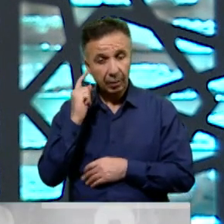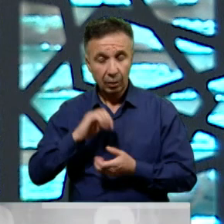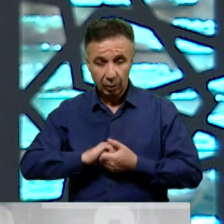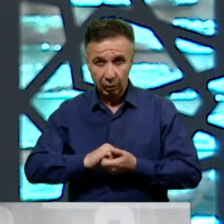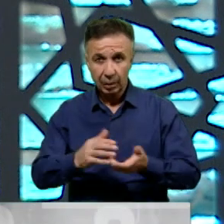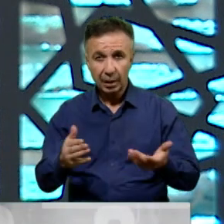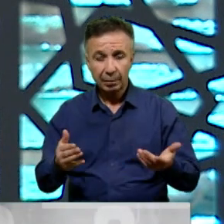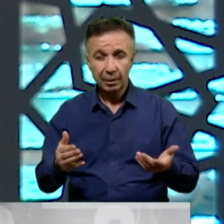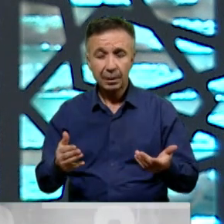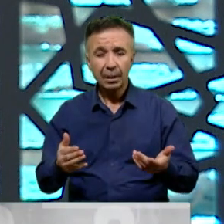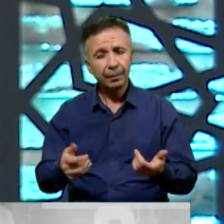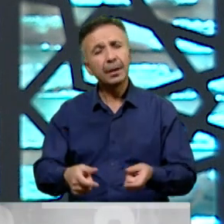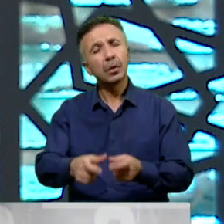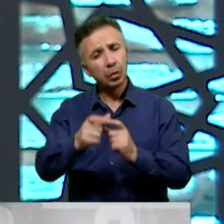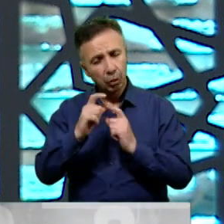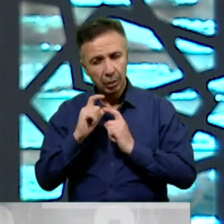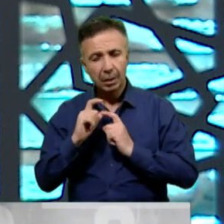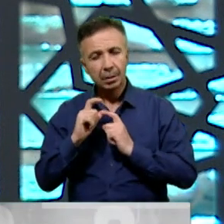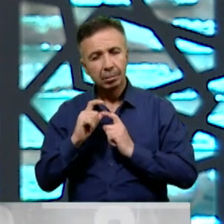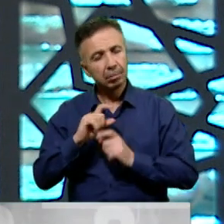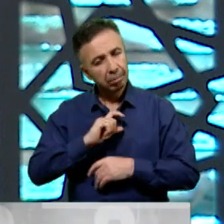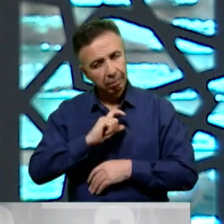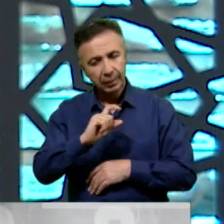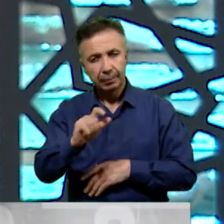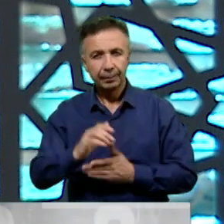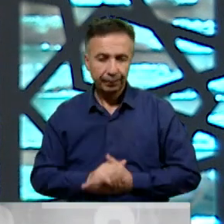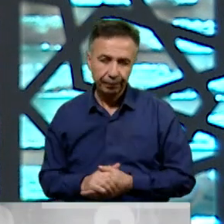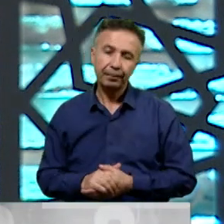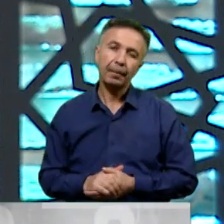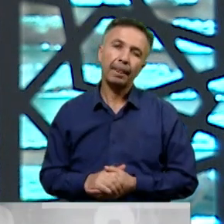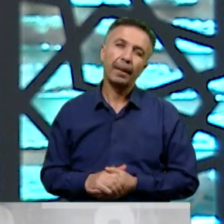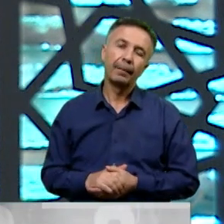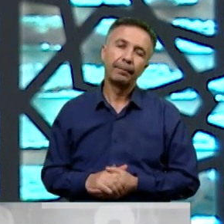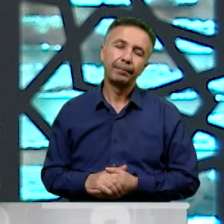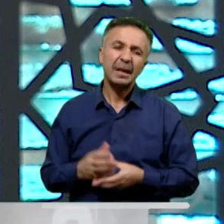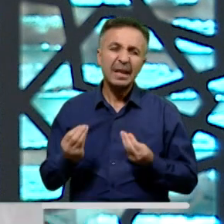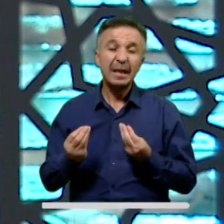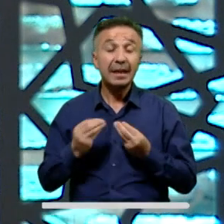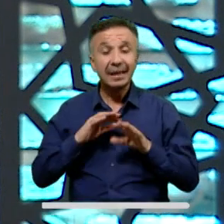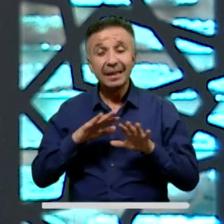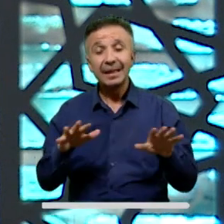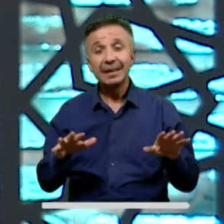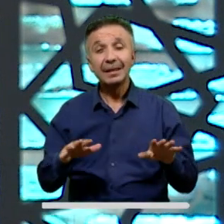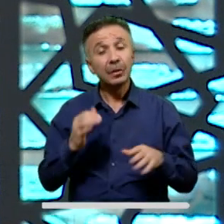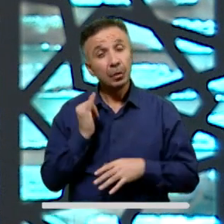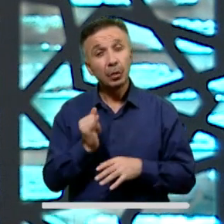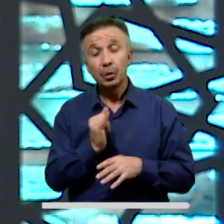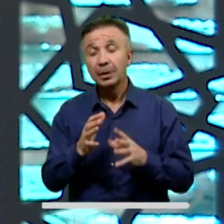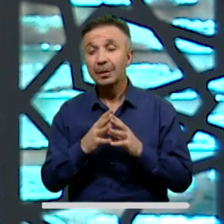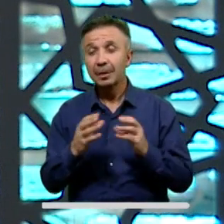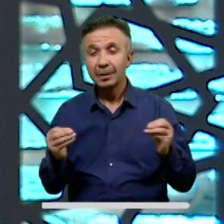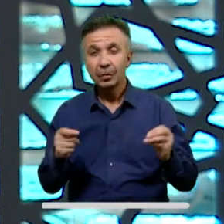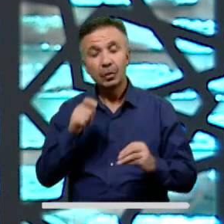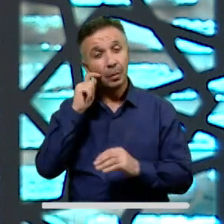programımız canlı yayınlanıyor. Onlardan gelecek soruları da inşallah muhterem hocam cevaplandıracak. Hayırlar feth olsun, şerler def olsun. Ümmeti